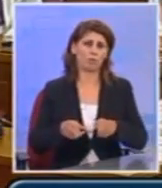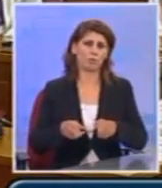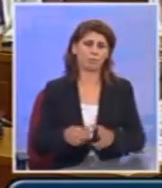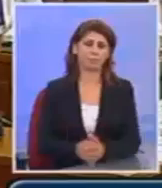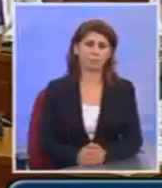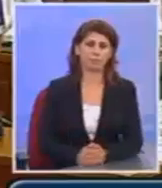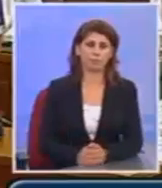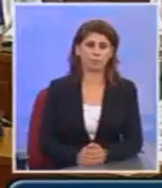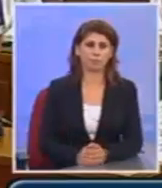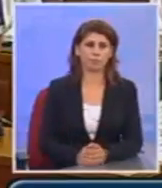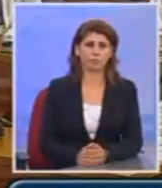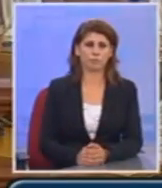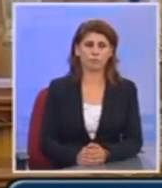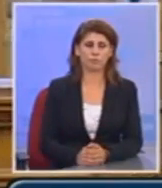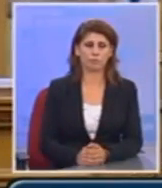διαδρομή της